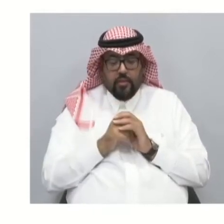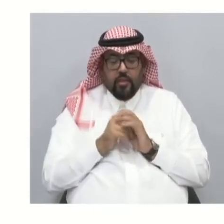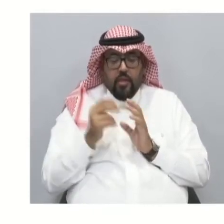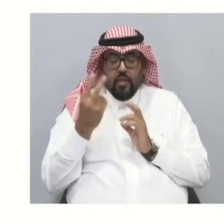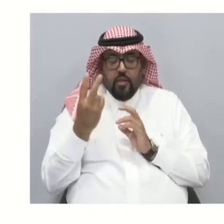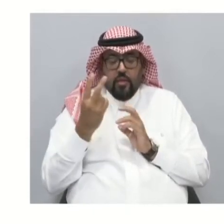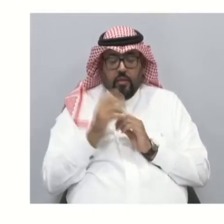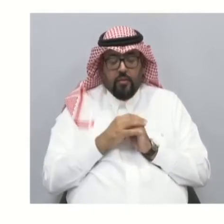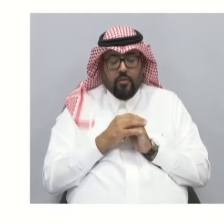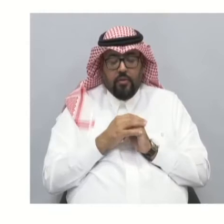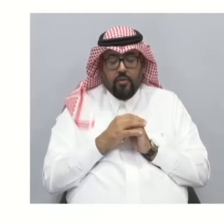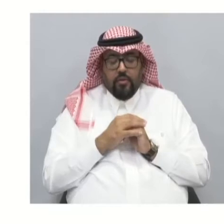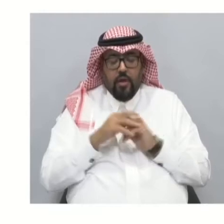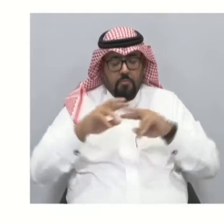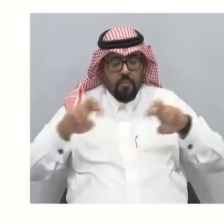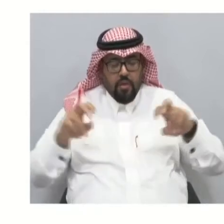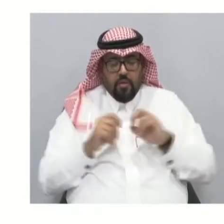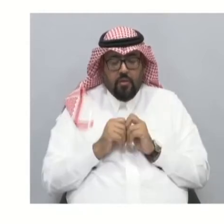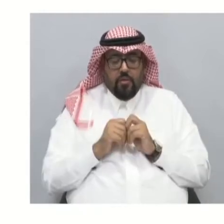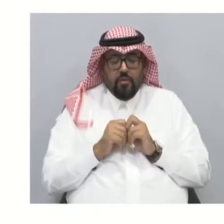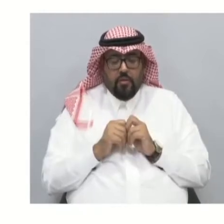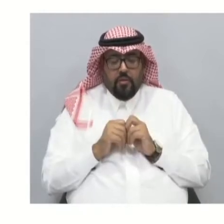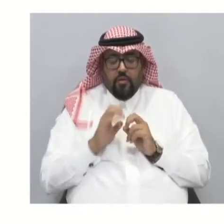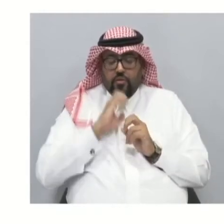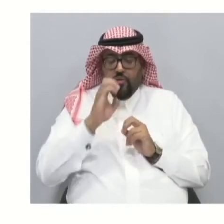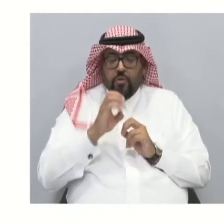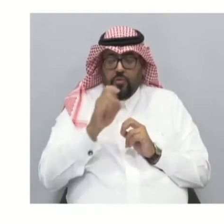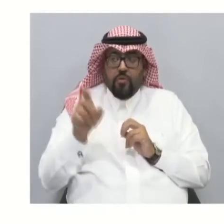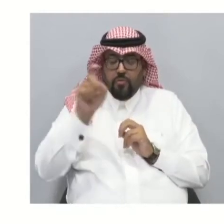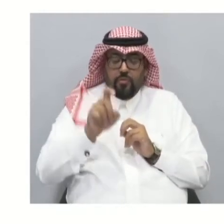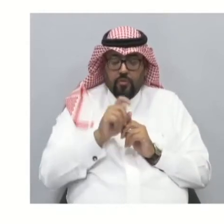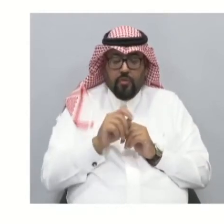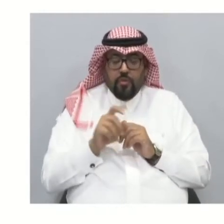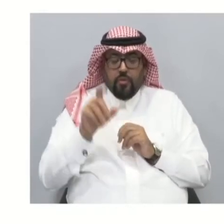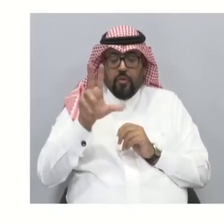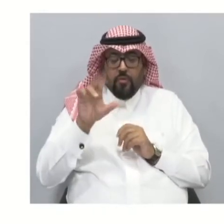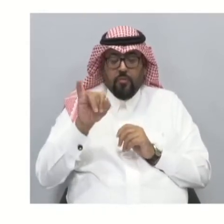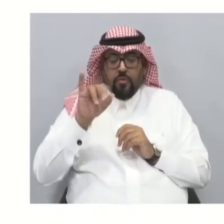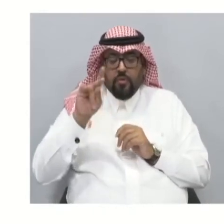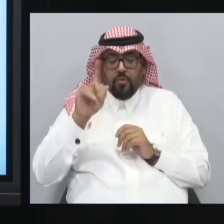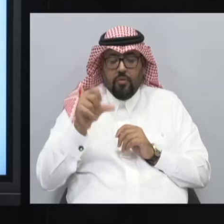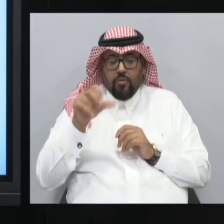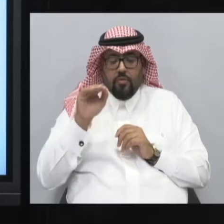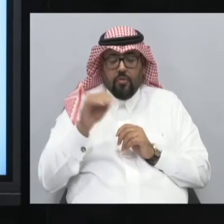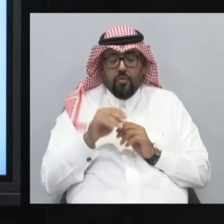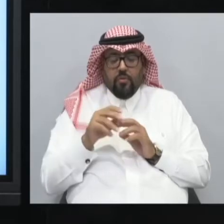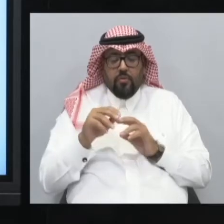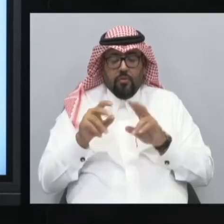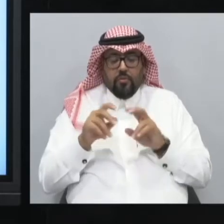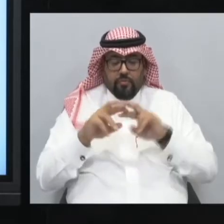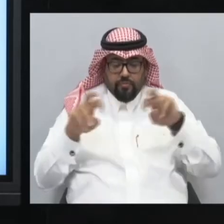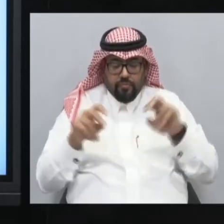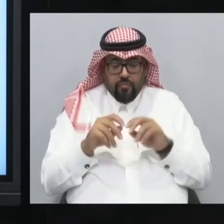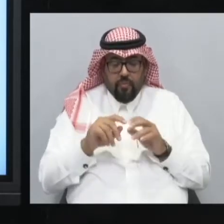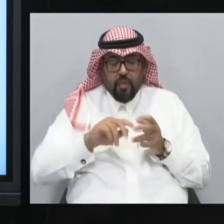اثنان، أيضا للبحث عن أجوبة للأسئلة المطروحة. أنا عندما أبحث عن أجوبة للأسئلة المطروحة